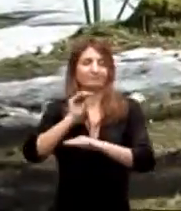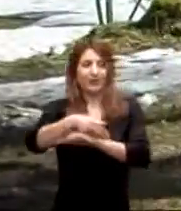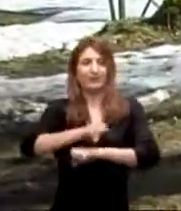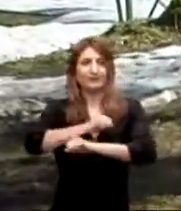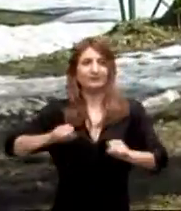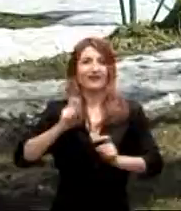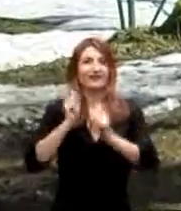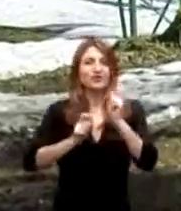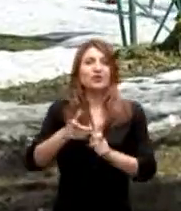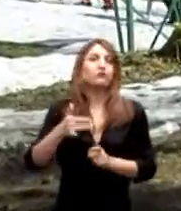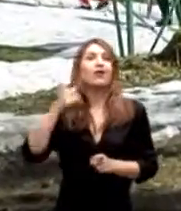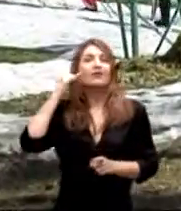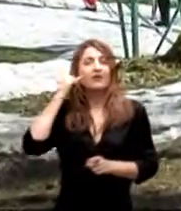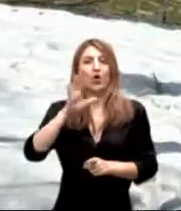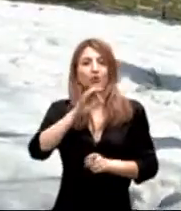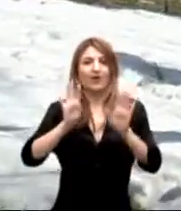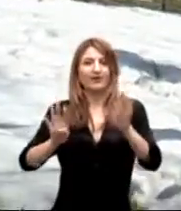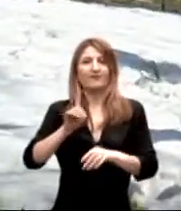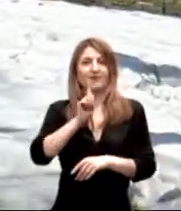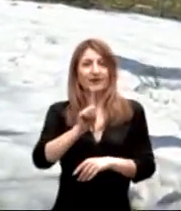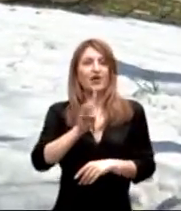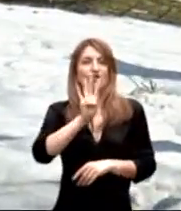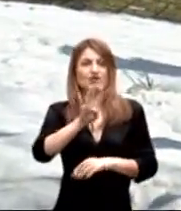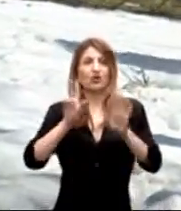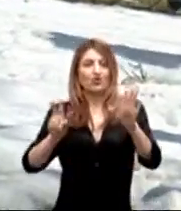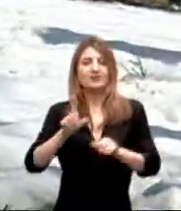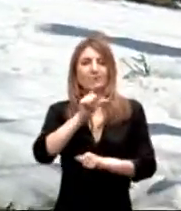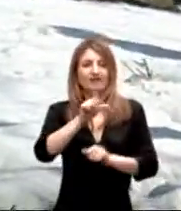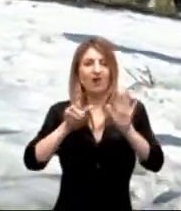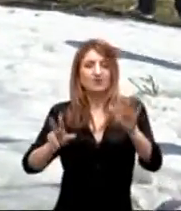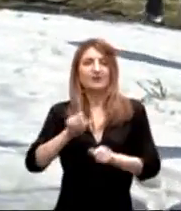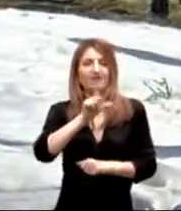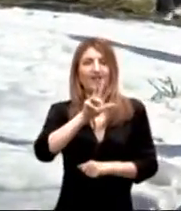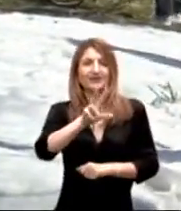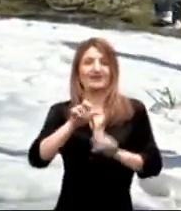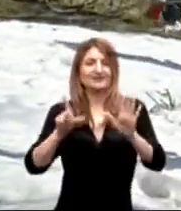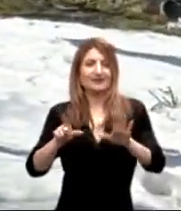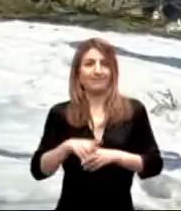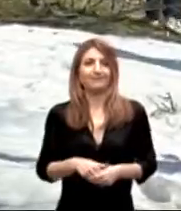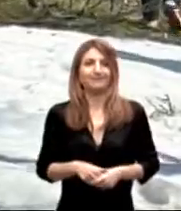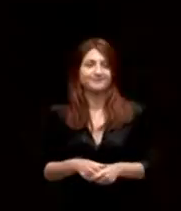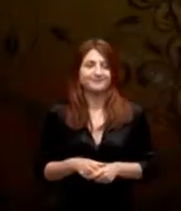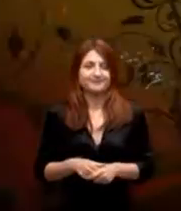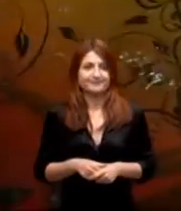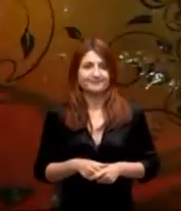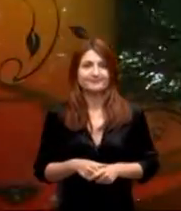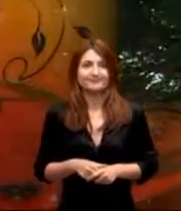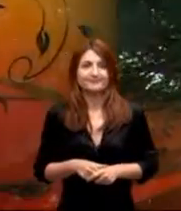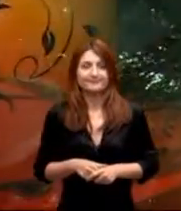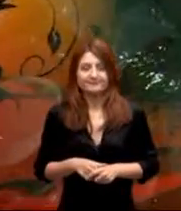težine, odnosno na broj telefona 091 48 28237.